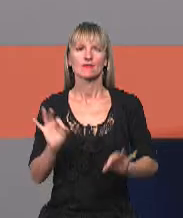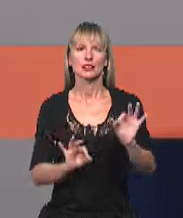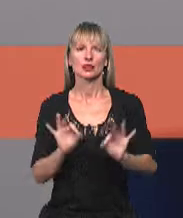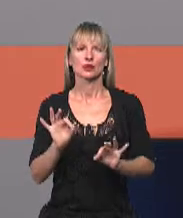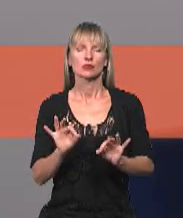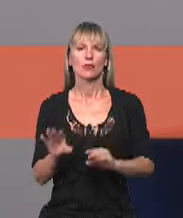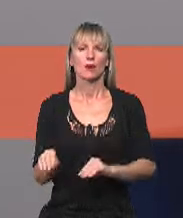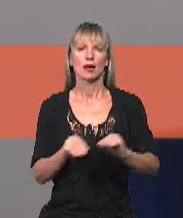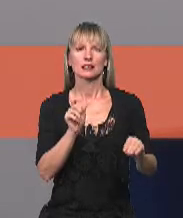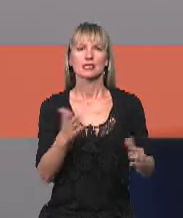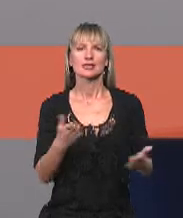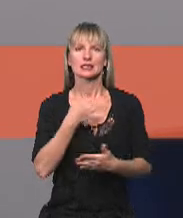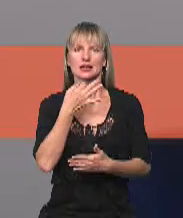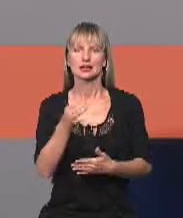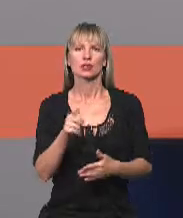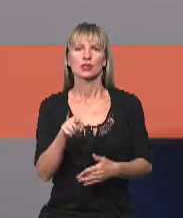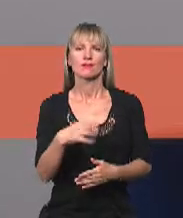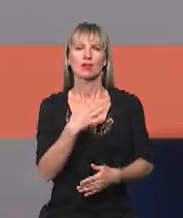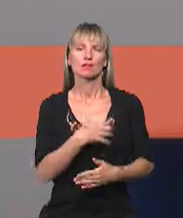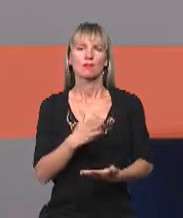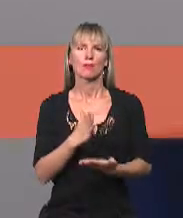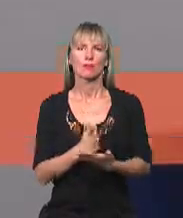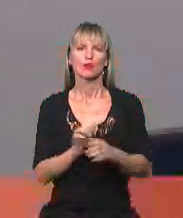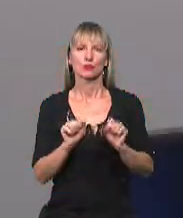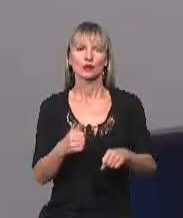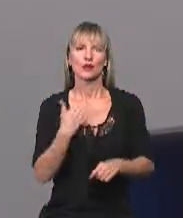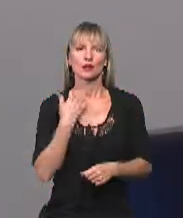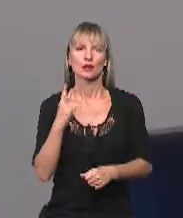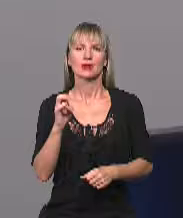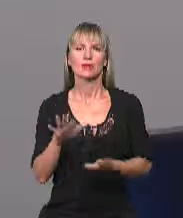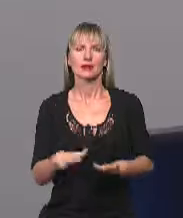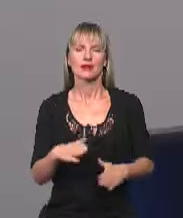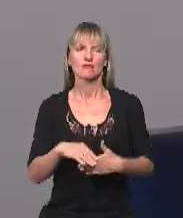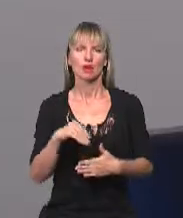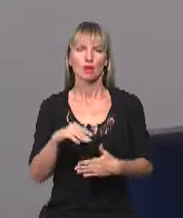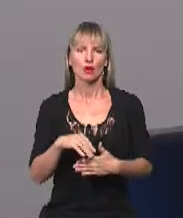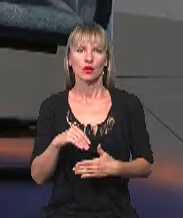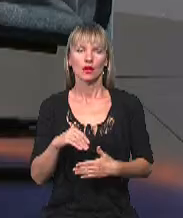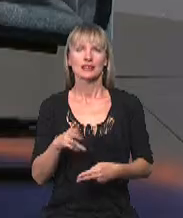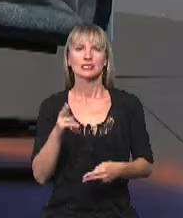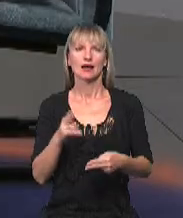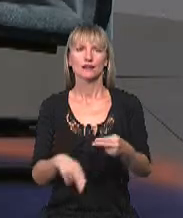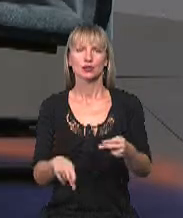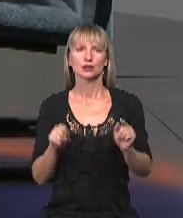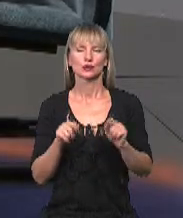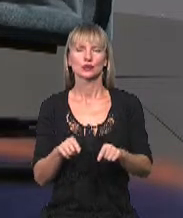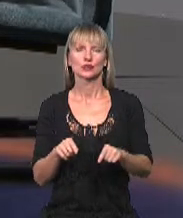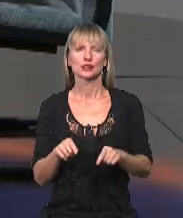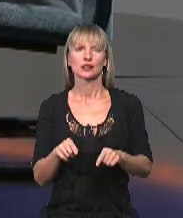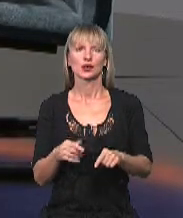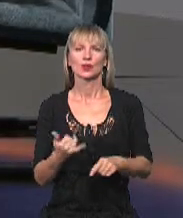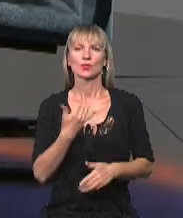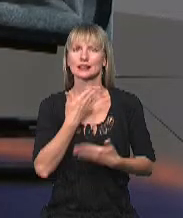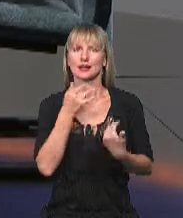55% переселенців, які сказали, що їм важливо мати можливість голосувати на місцевих виборах. Завершуємо тоді, бо у нас вже